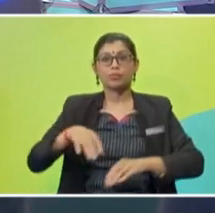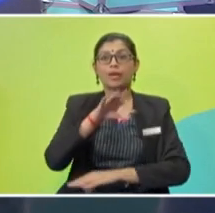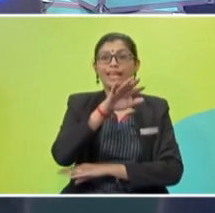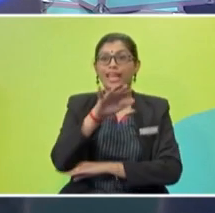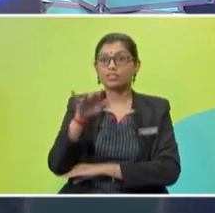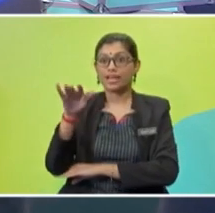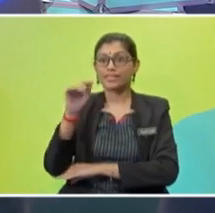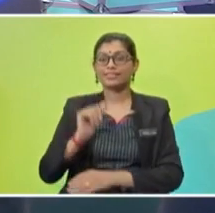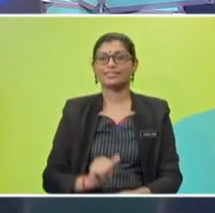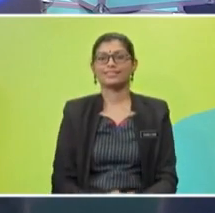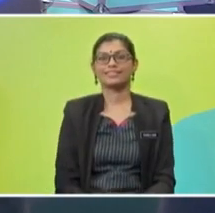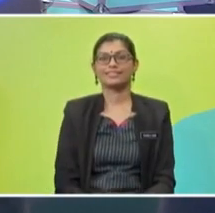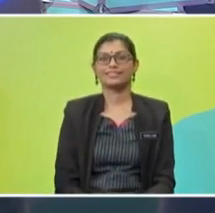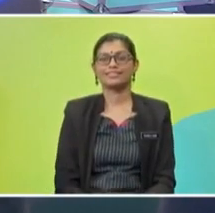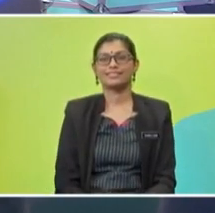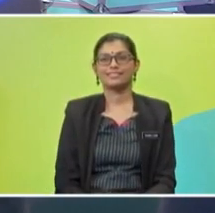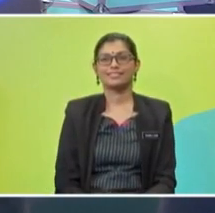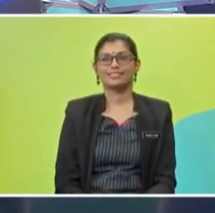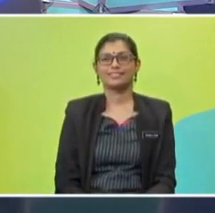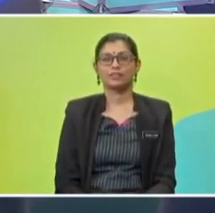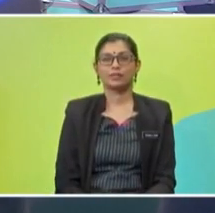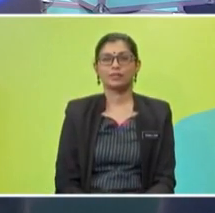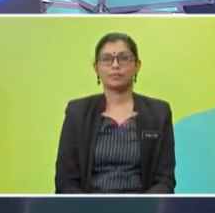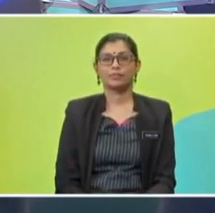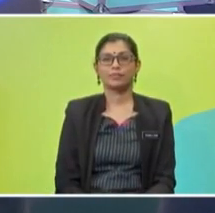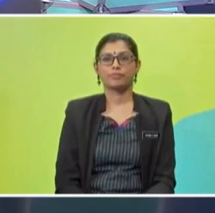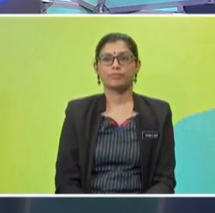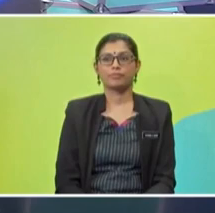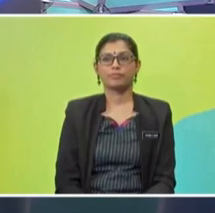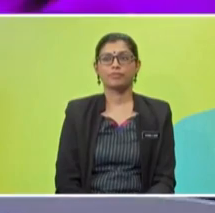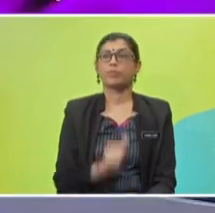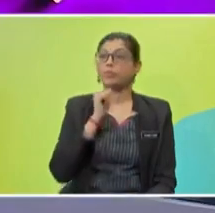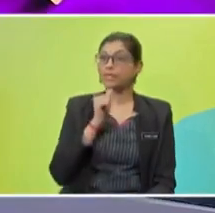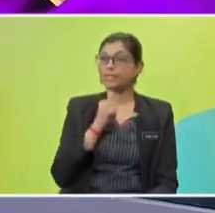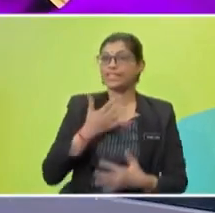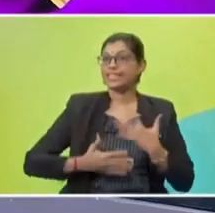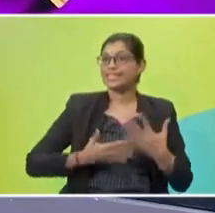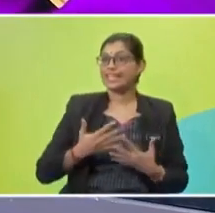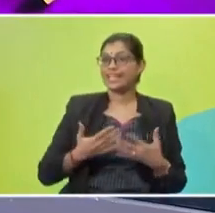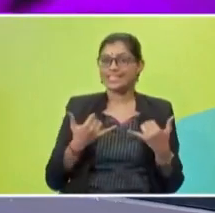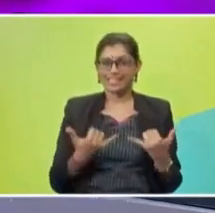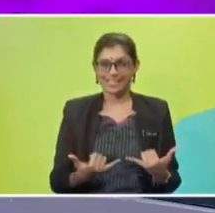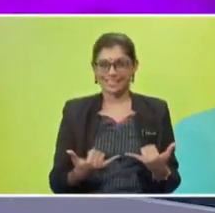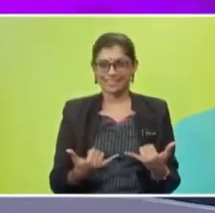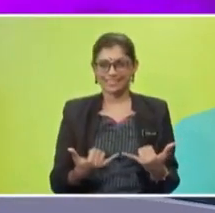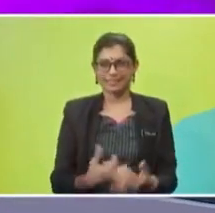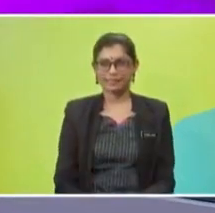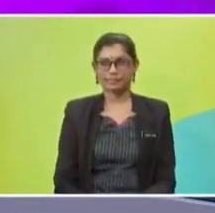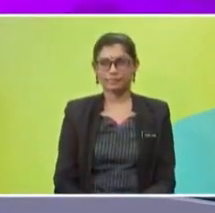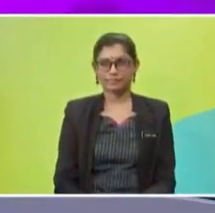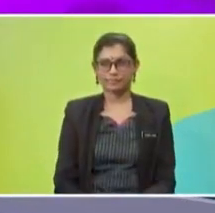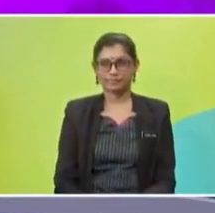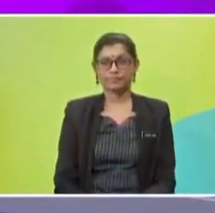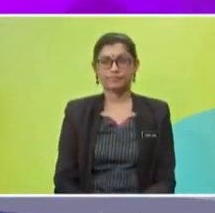oke oke itik tadi macam-macam seni Oke